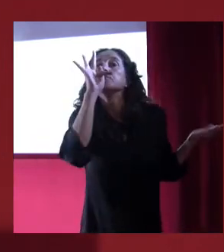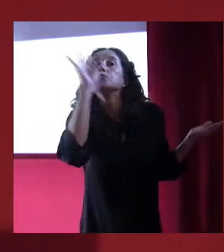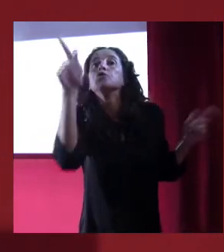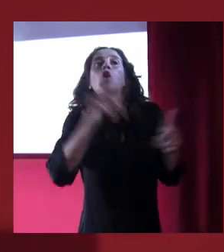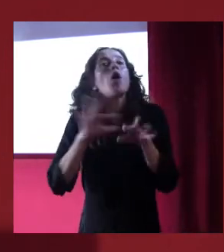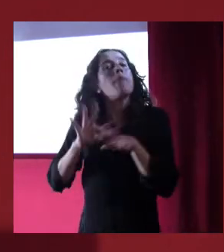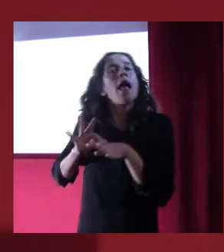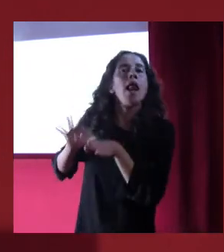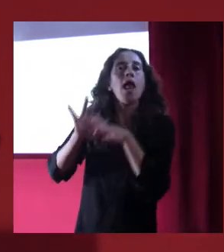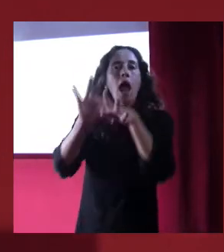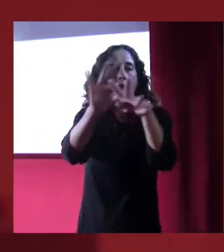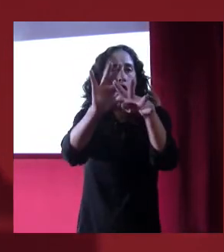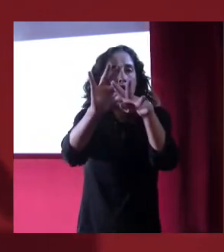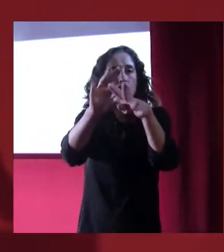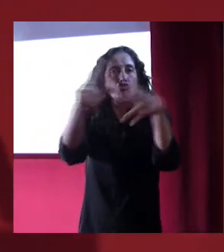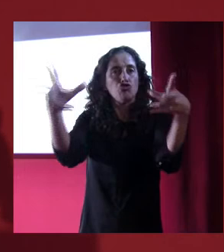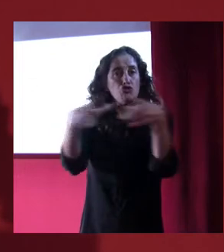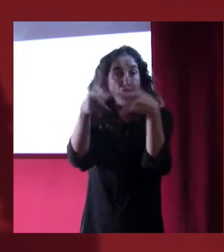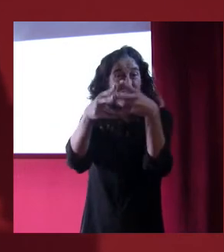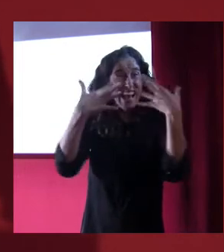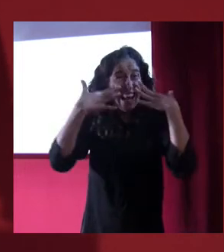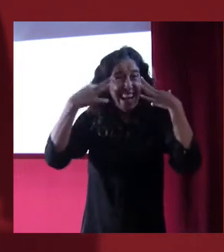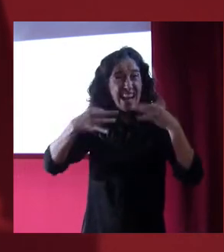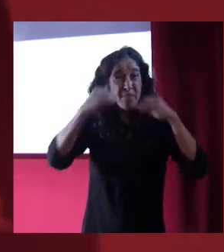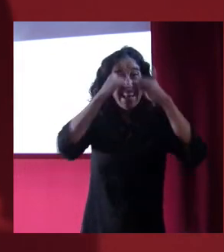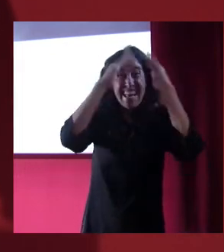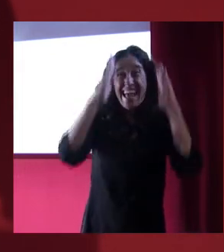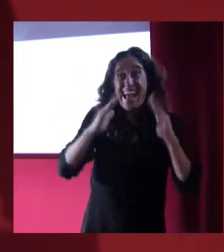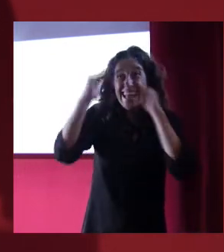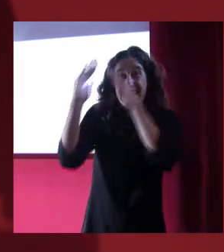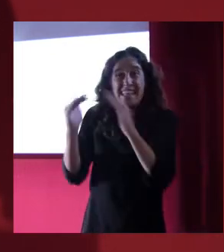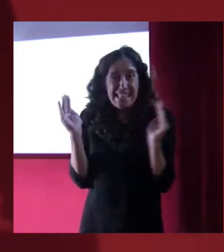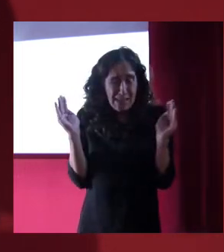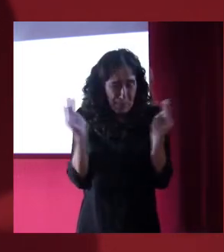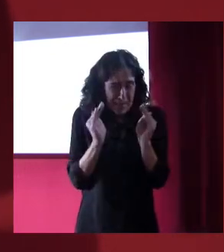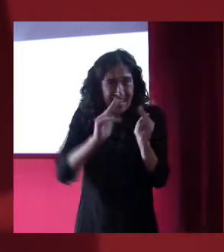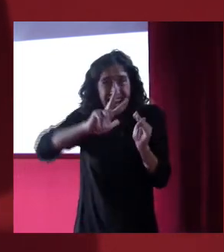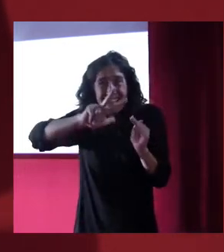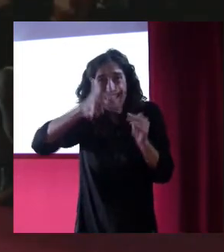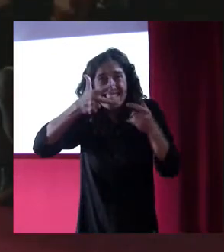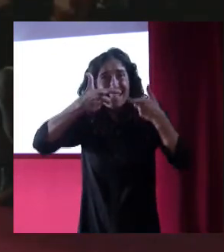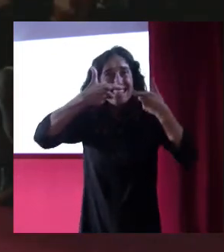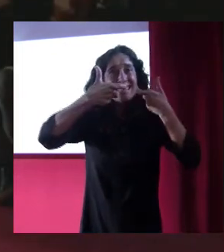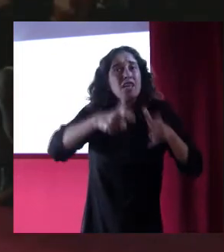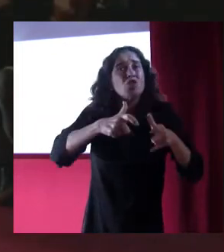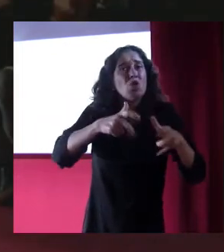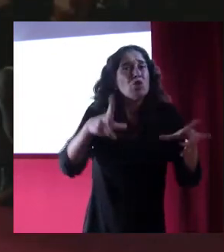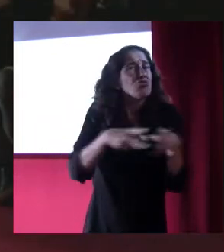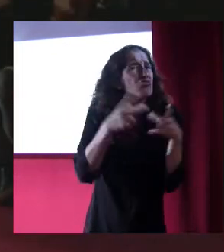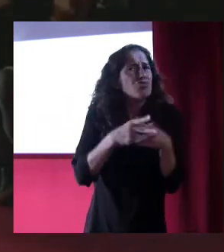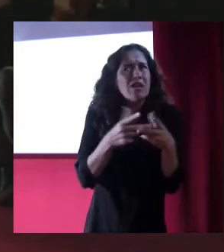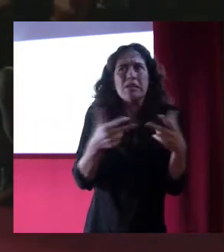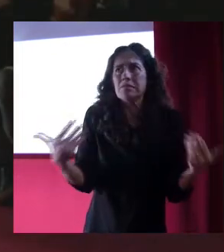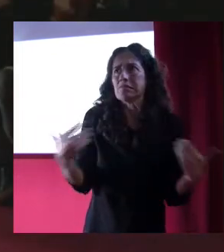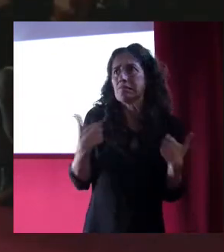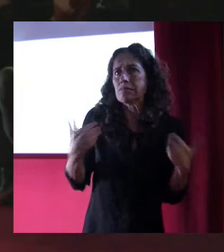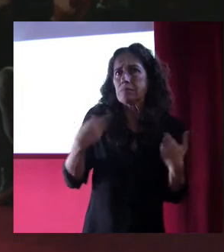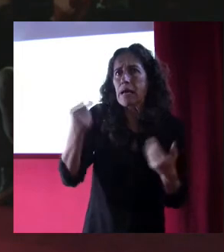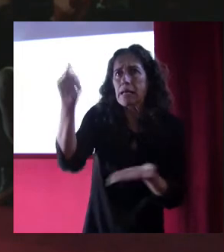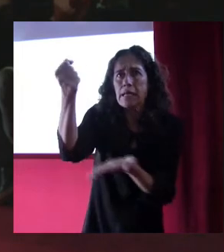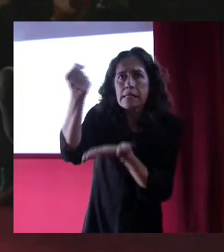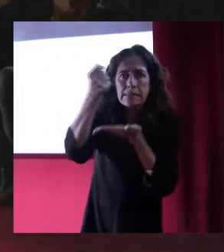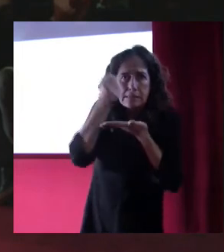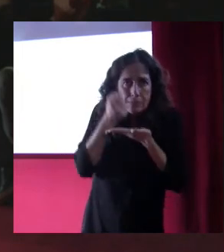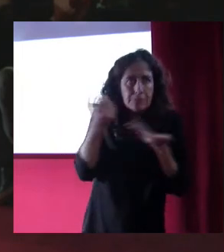polítiques socials i la realitat és que les entitats més petites del tercer sector social pateixen per rebre les subvencions, al